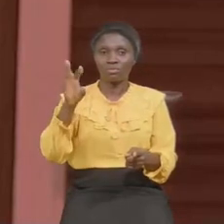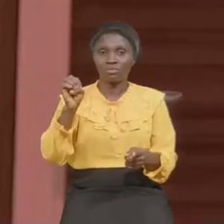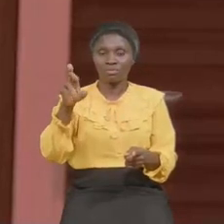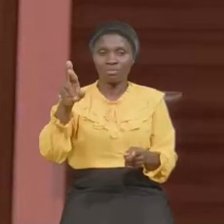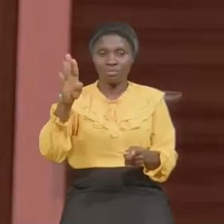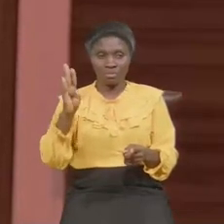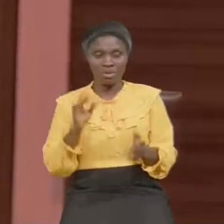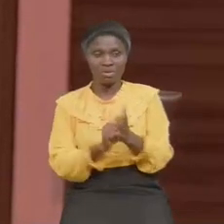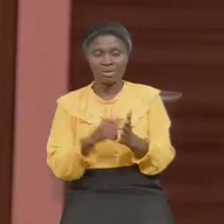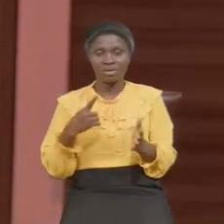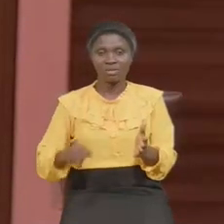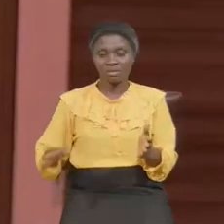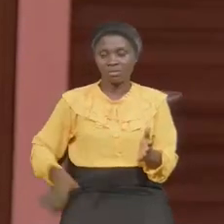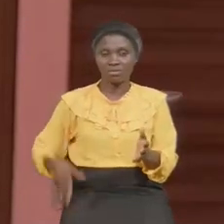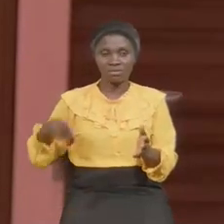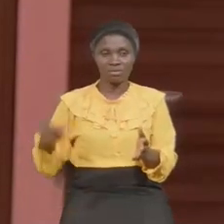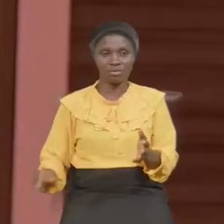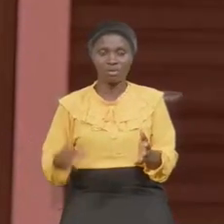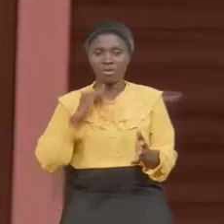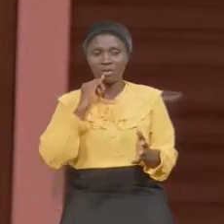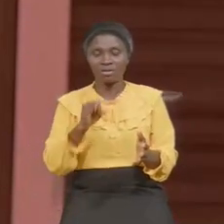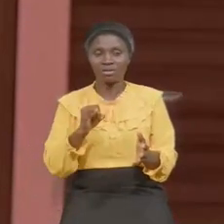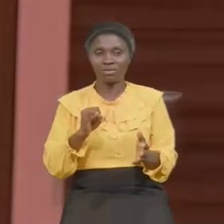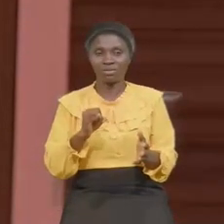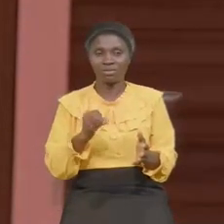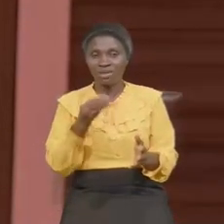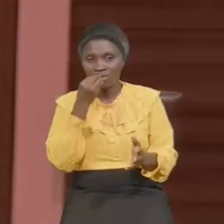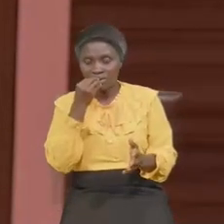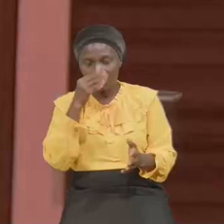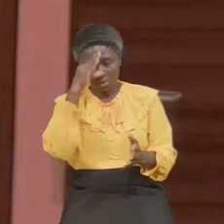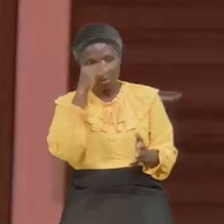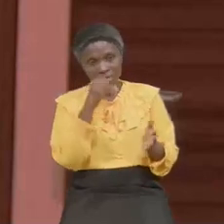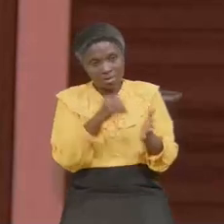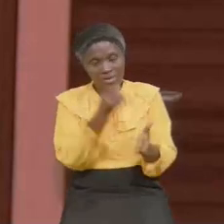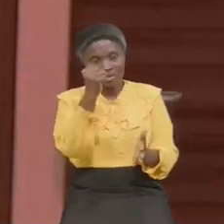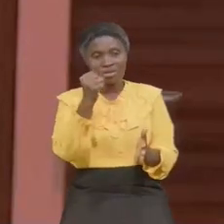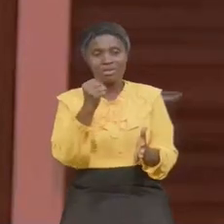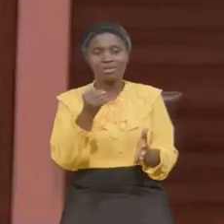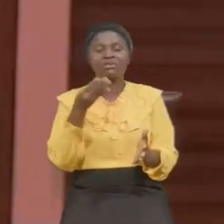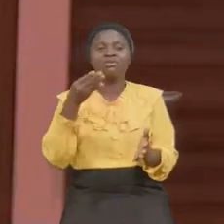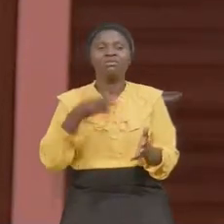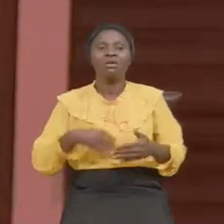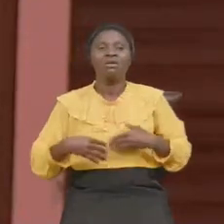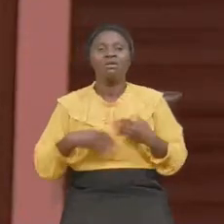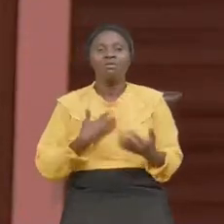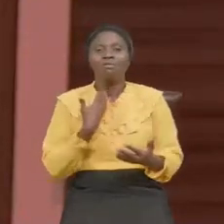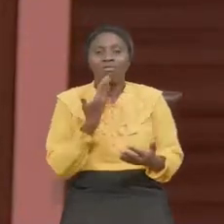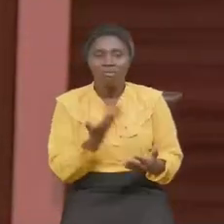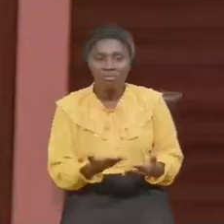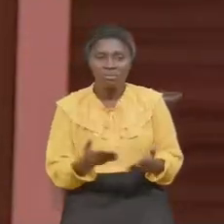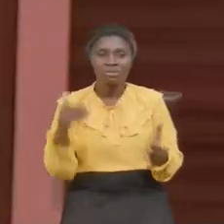ce qu'il avait vomi. Et la truie lavée s'est vautrée dans le bourbier.